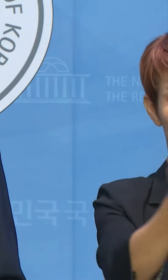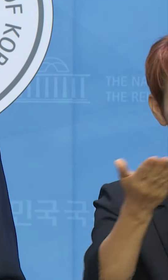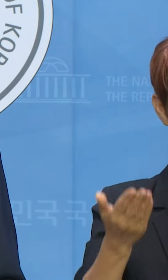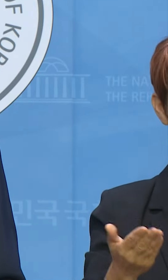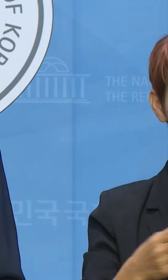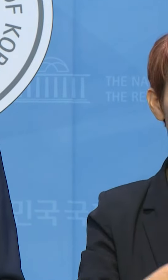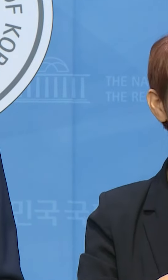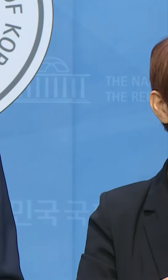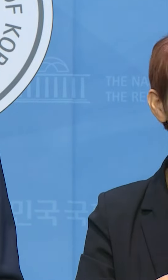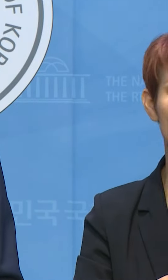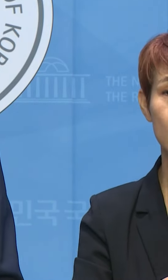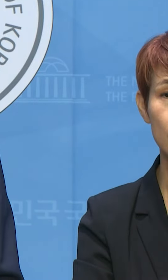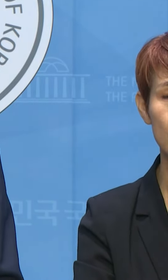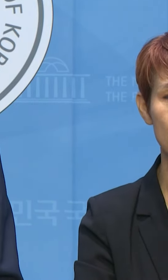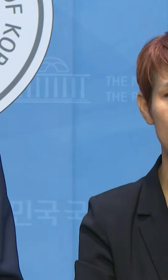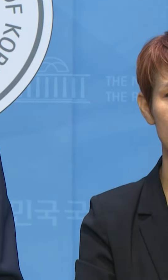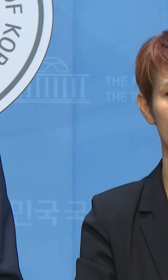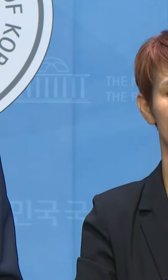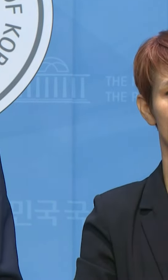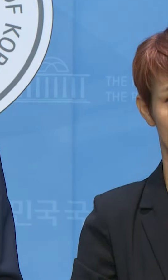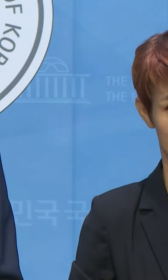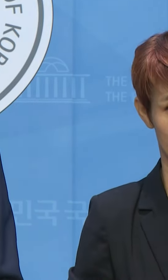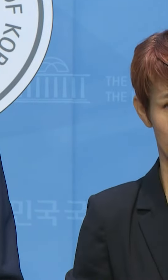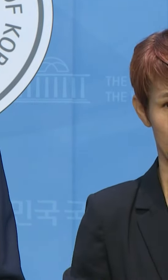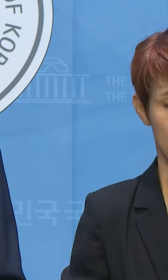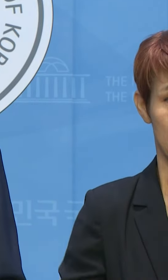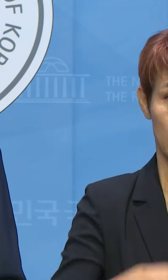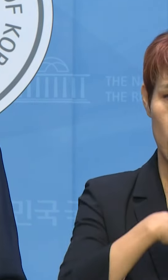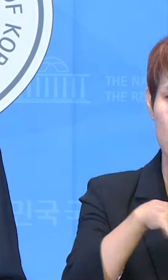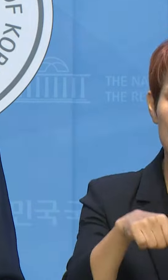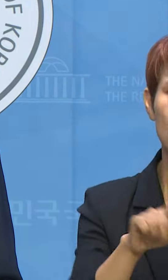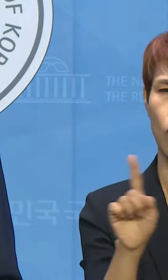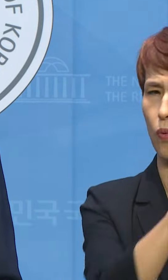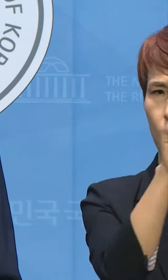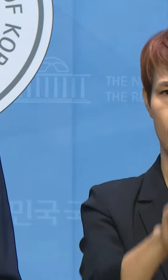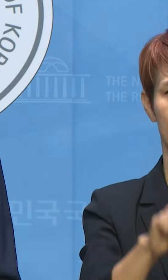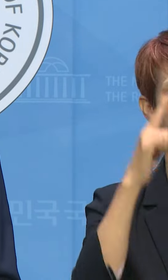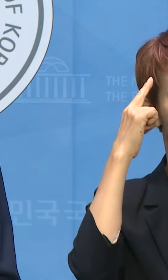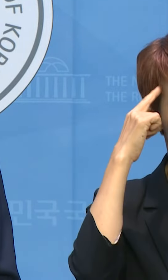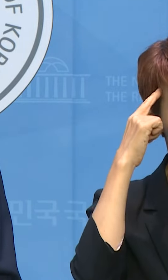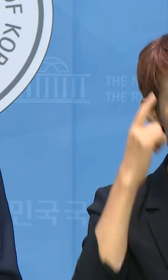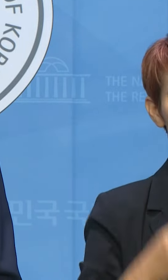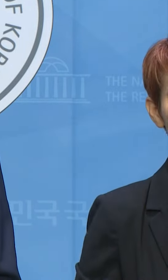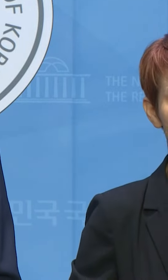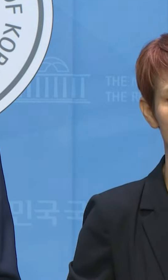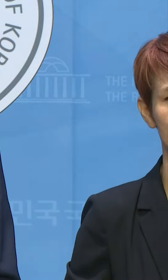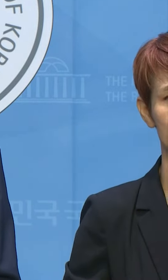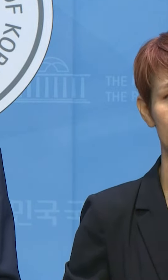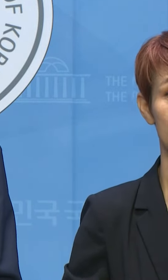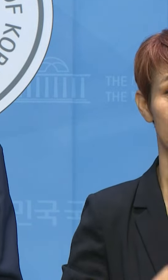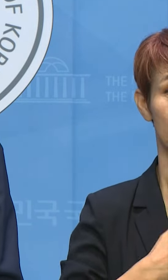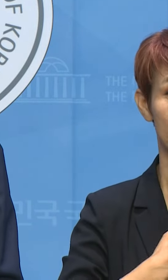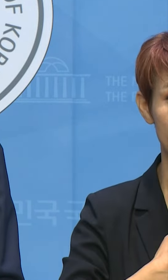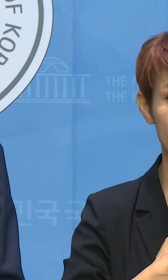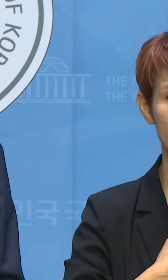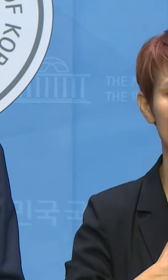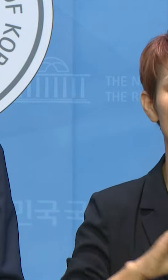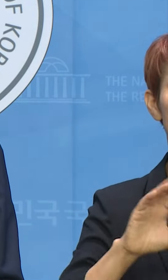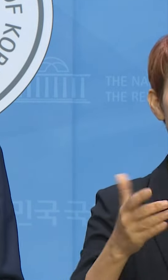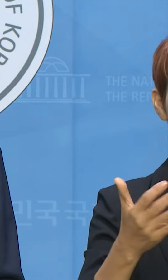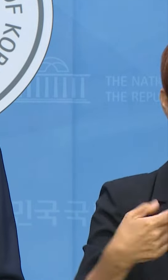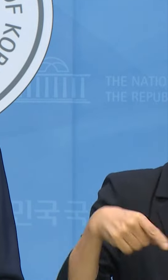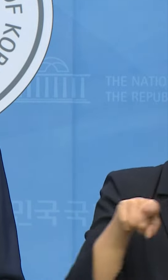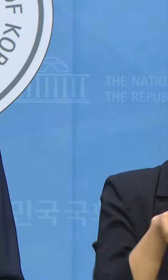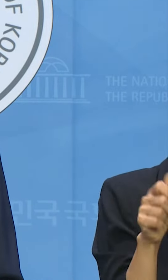당원동지 여러분과 과연 정치란 무엇인가 생각해 봅니다 저는 국민